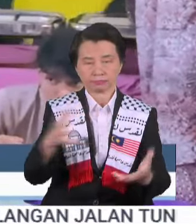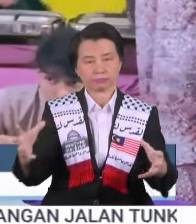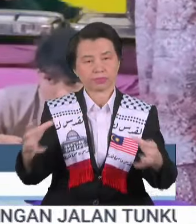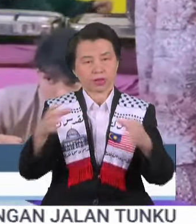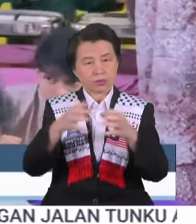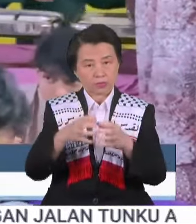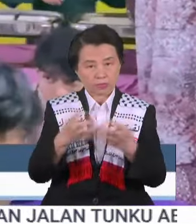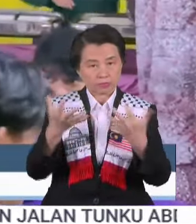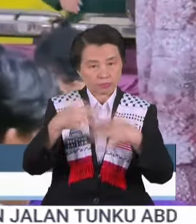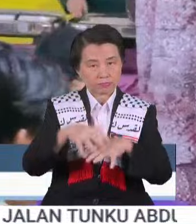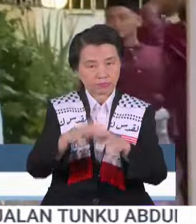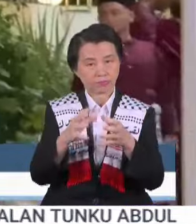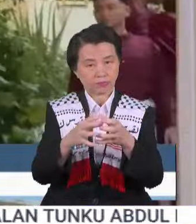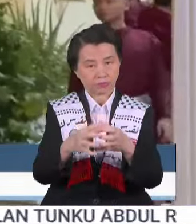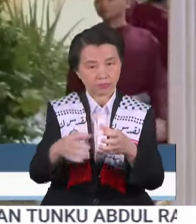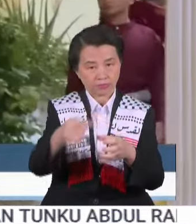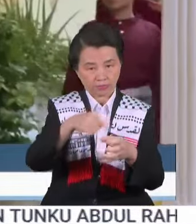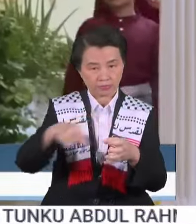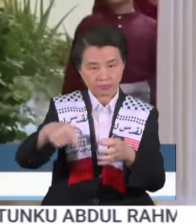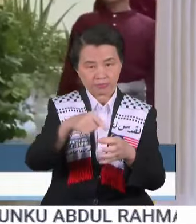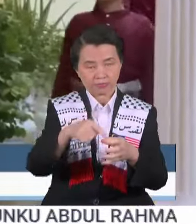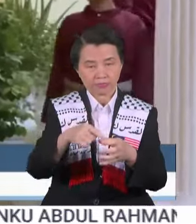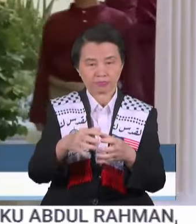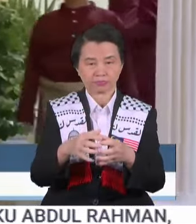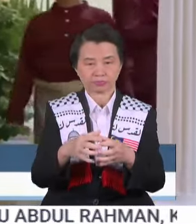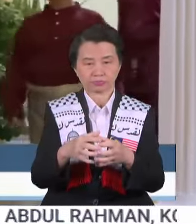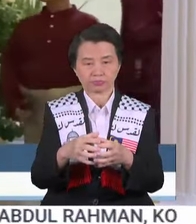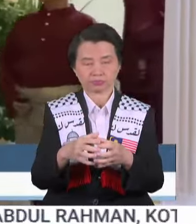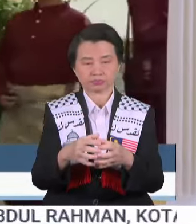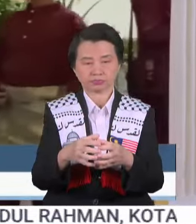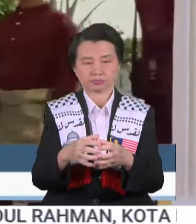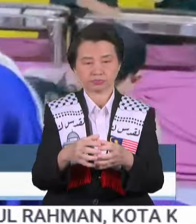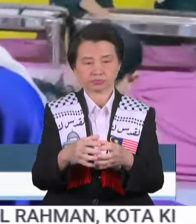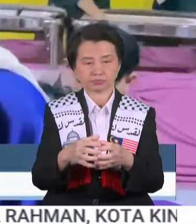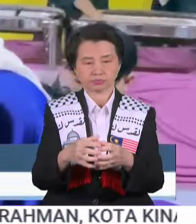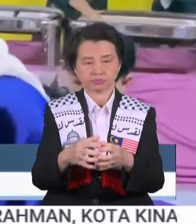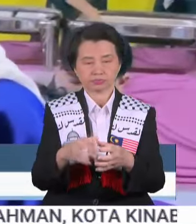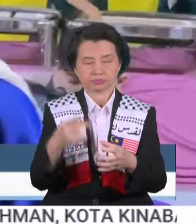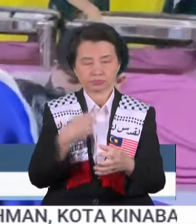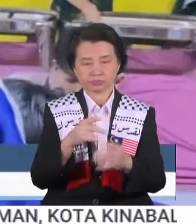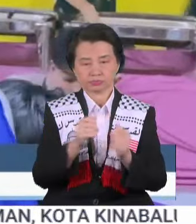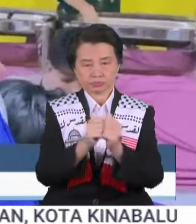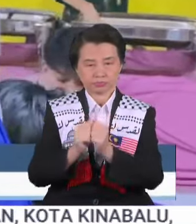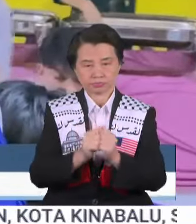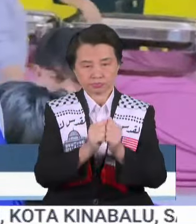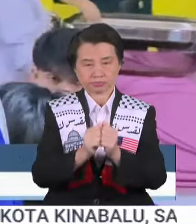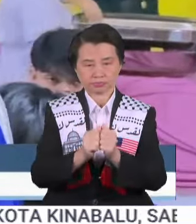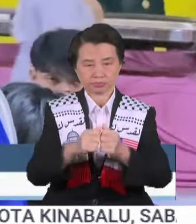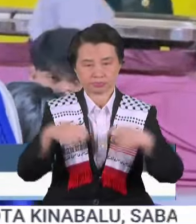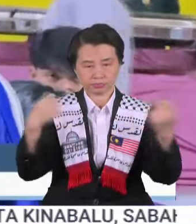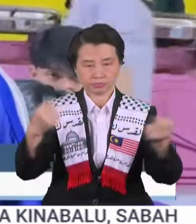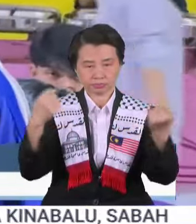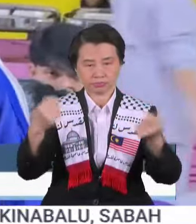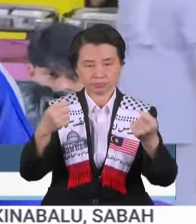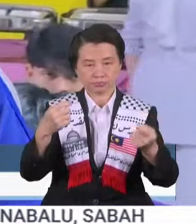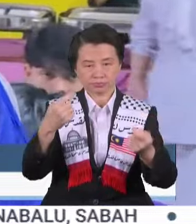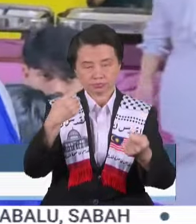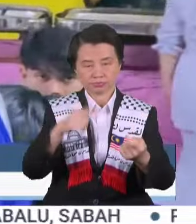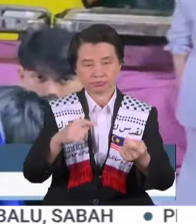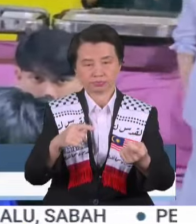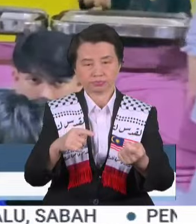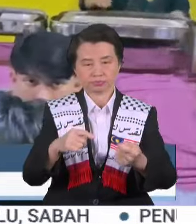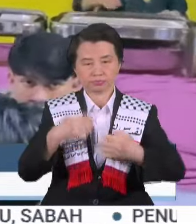berkumpul dengan keluarga lah. Mengeratkan silaturahim. Memimpin bersama di raya pada orang Sarawak